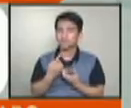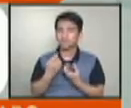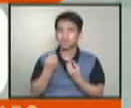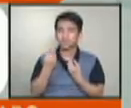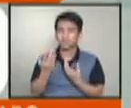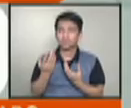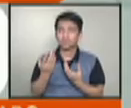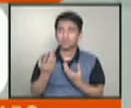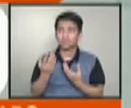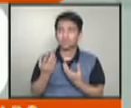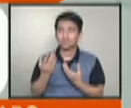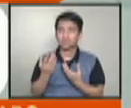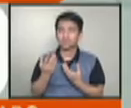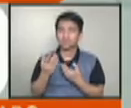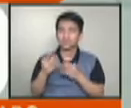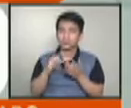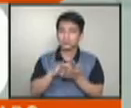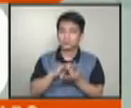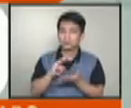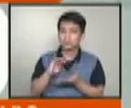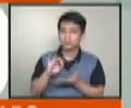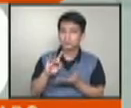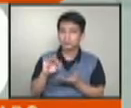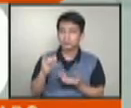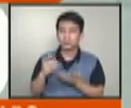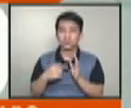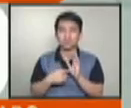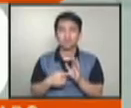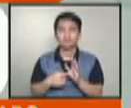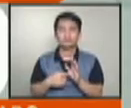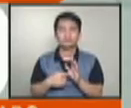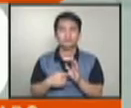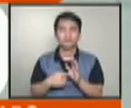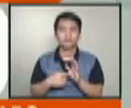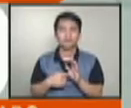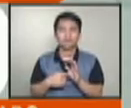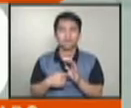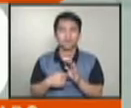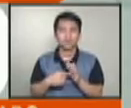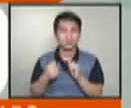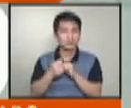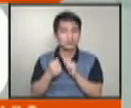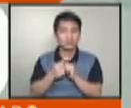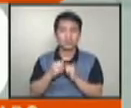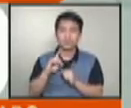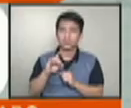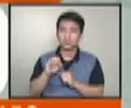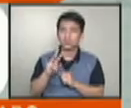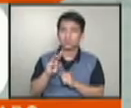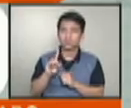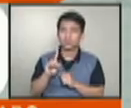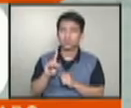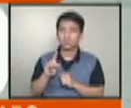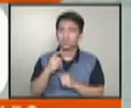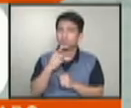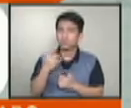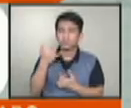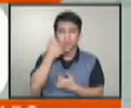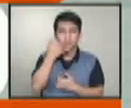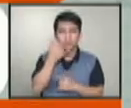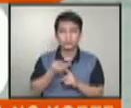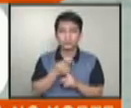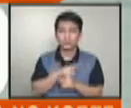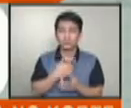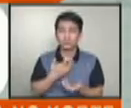yan, then ipapamedical po yan. Kailangan, sir, talaga po nga, ano, sir, okay. May kasamang DSWD. Okay, Major, meron na bang tumawag sa